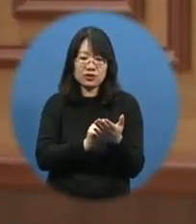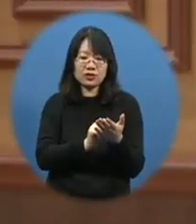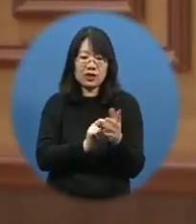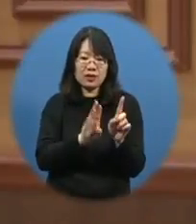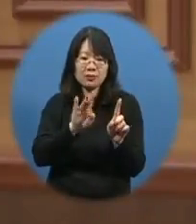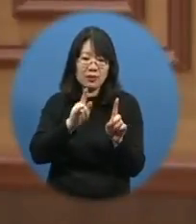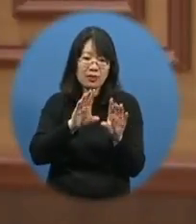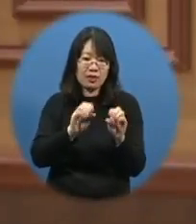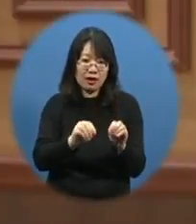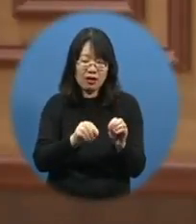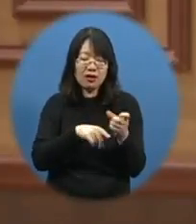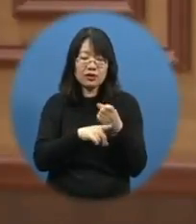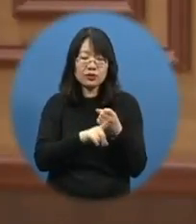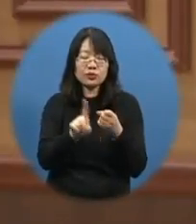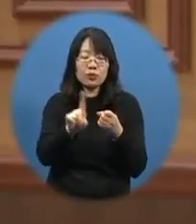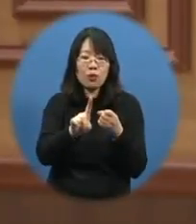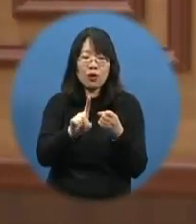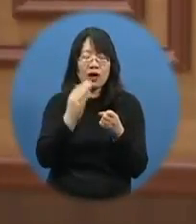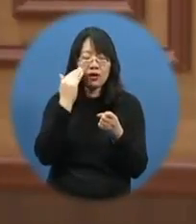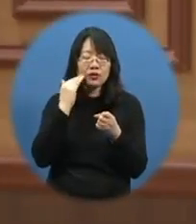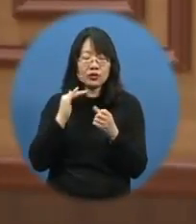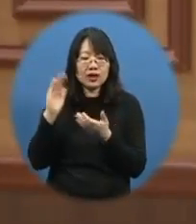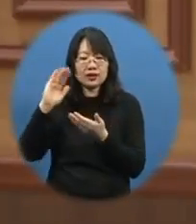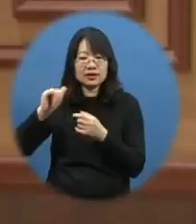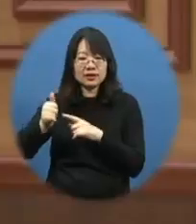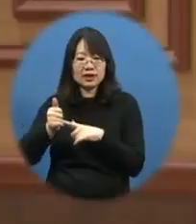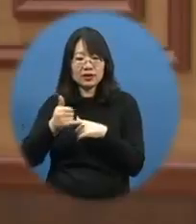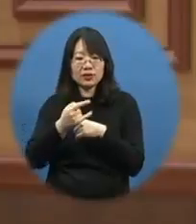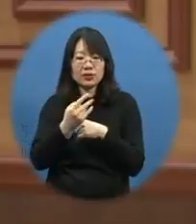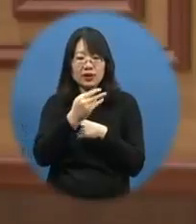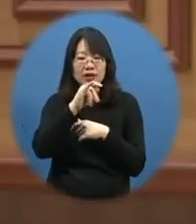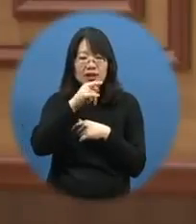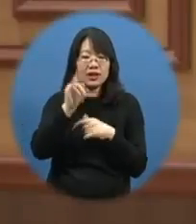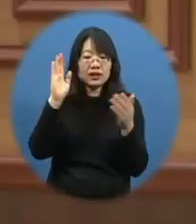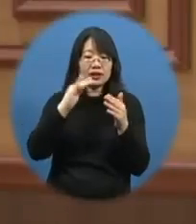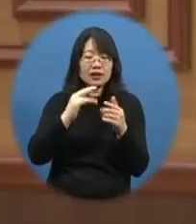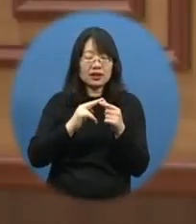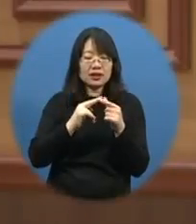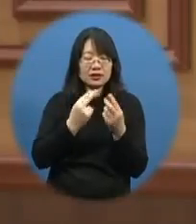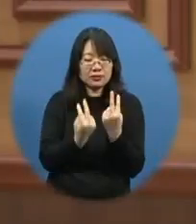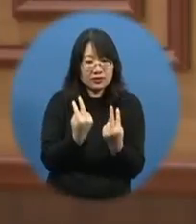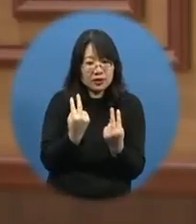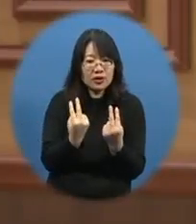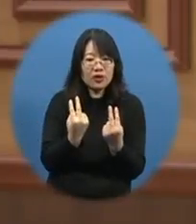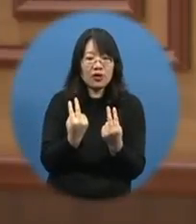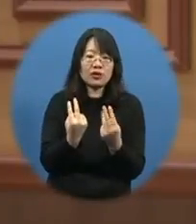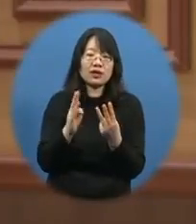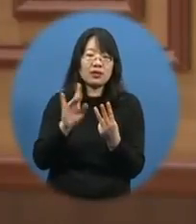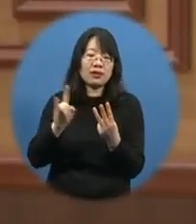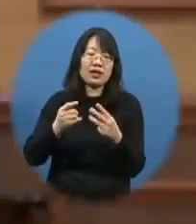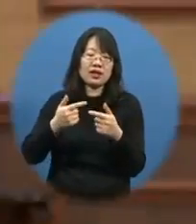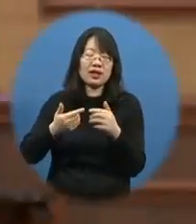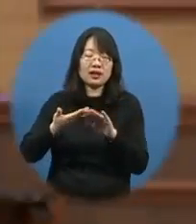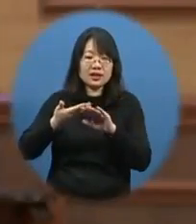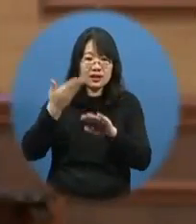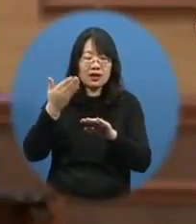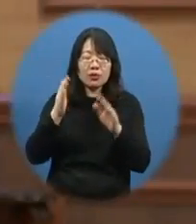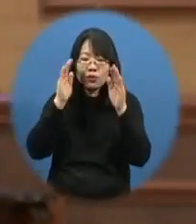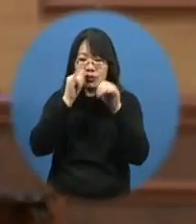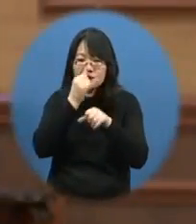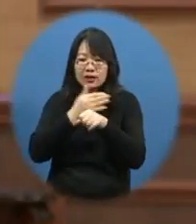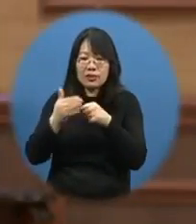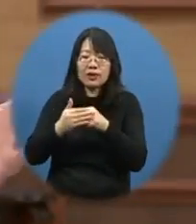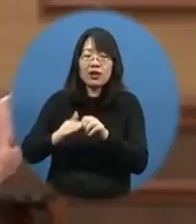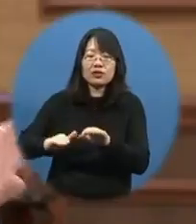일거에 잠재운 게 한국 학생들은 노르웨이 학생들에 비해서 3배 이상 공부를 한다. 그래가지고 그